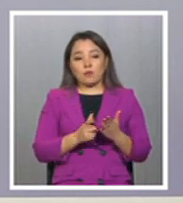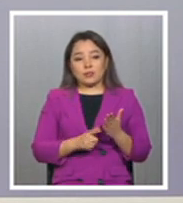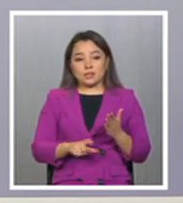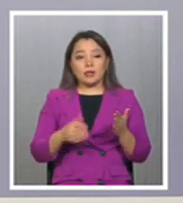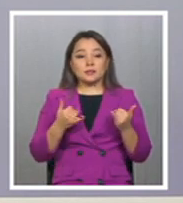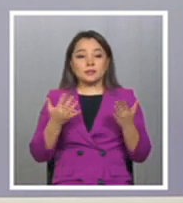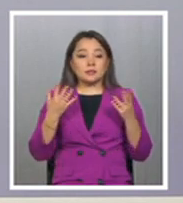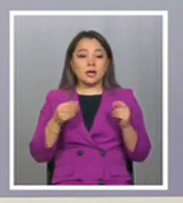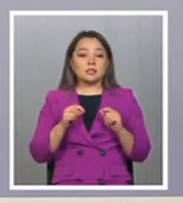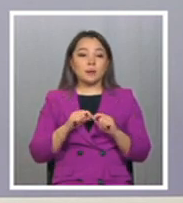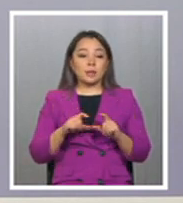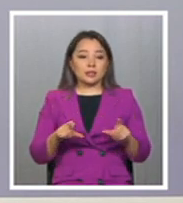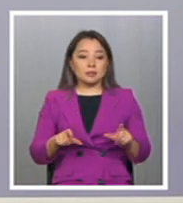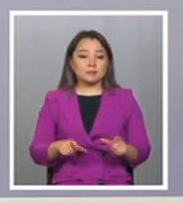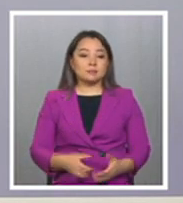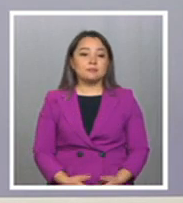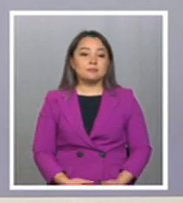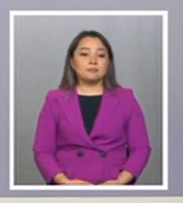Бүгінгі